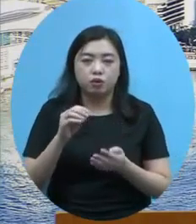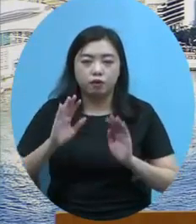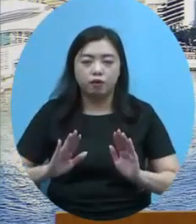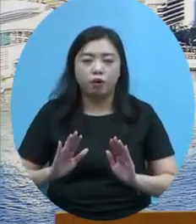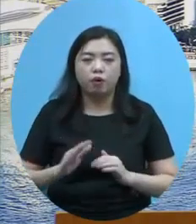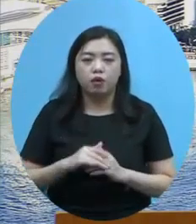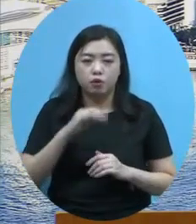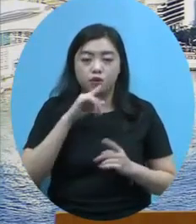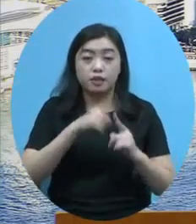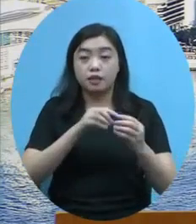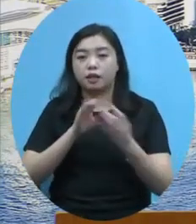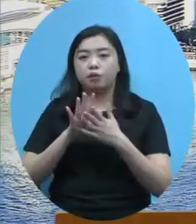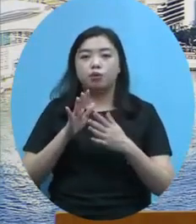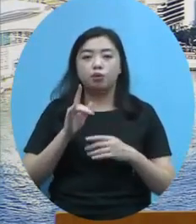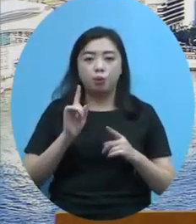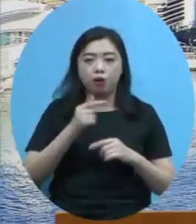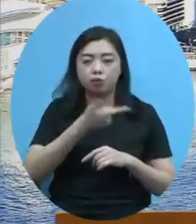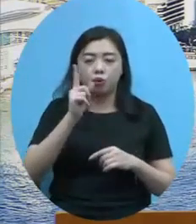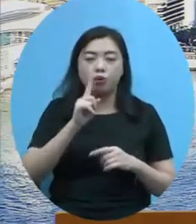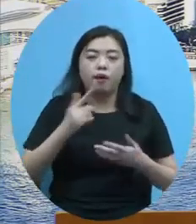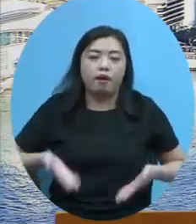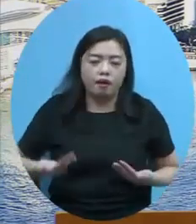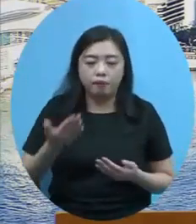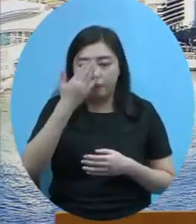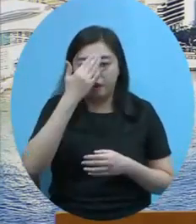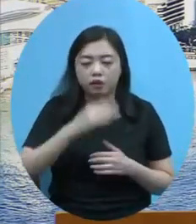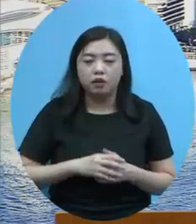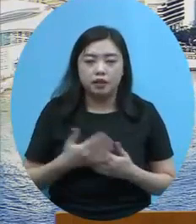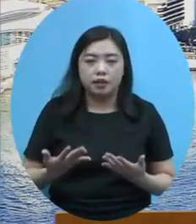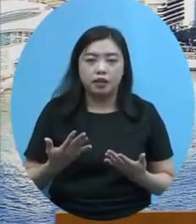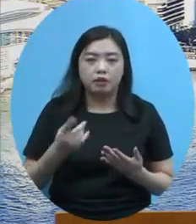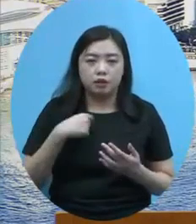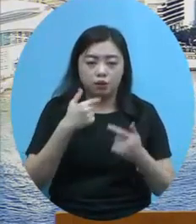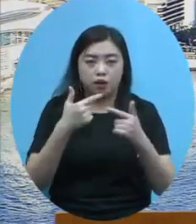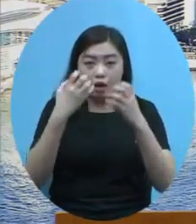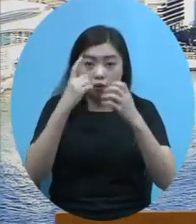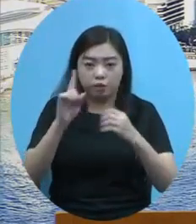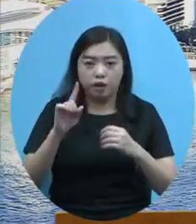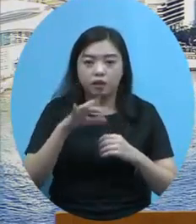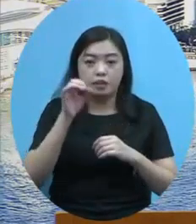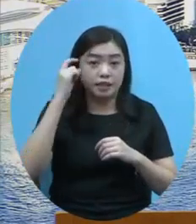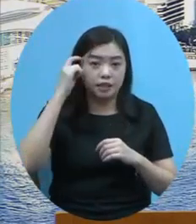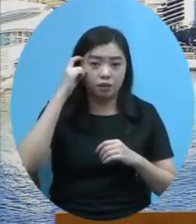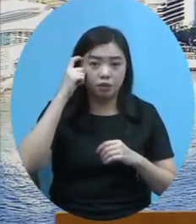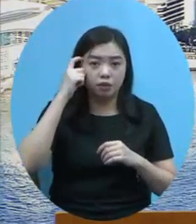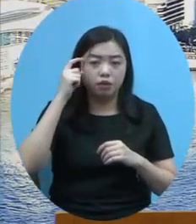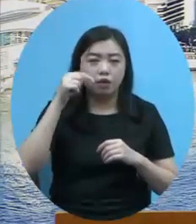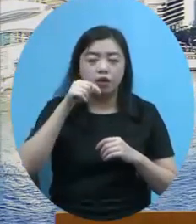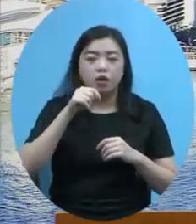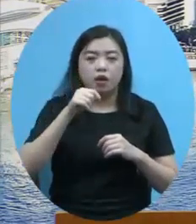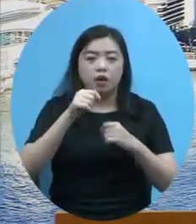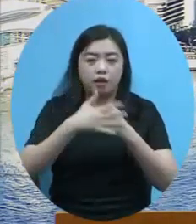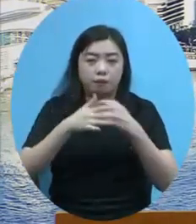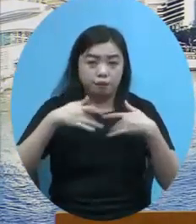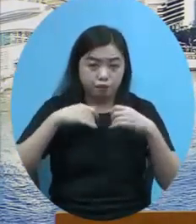啦。咁以致就算感染咗咧，可能大部分都有啲輕症。咁但係呢個我哋都要留意，就係我哋知道咧，有好多市民喺第 五波感